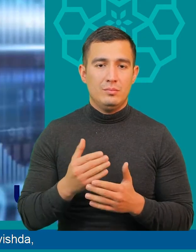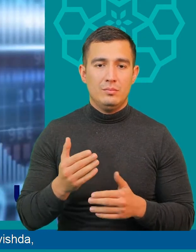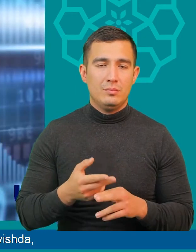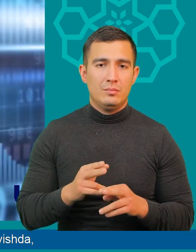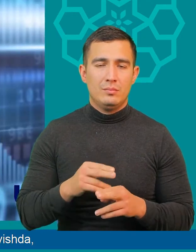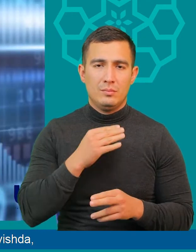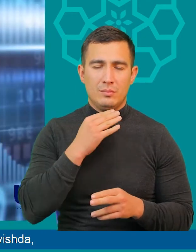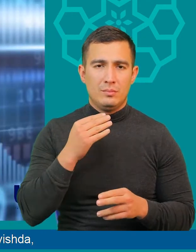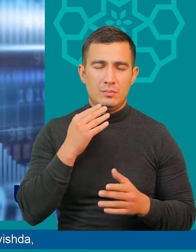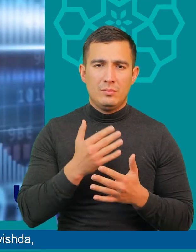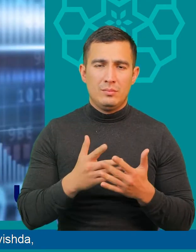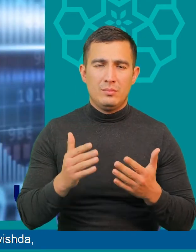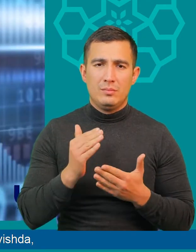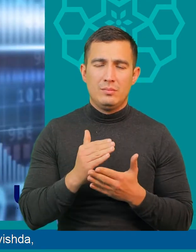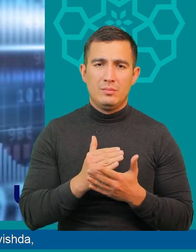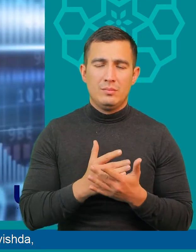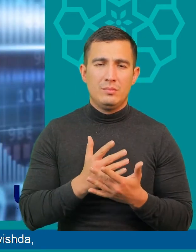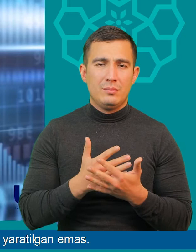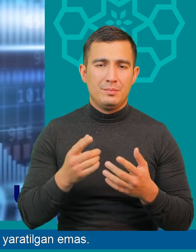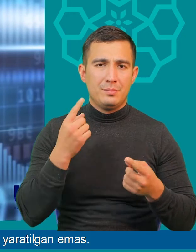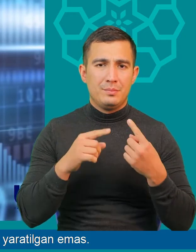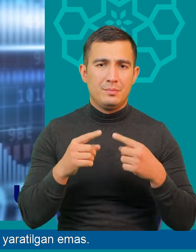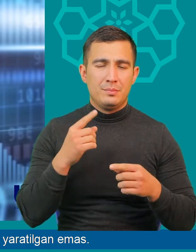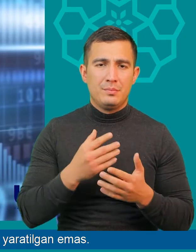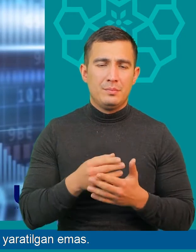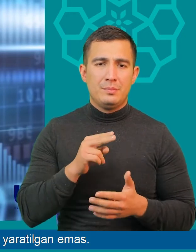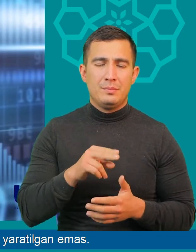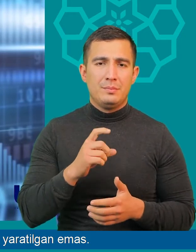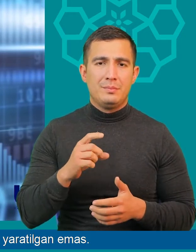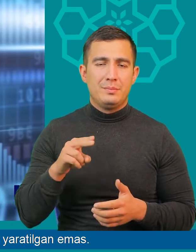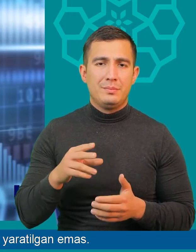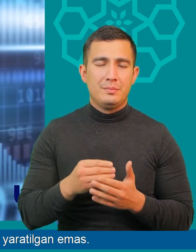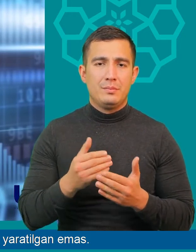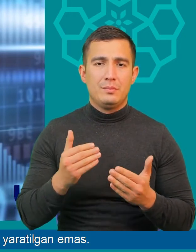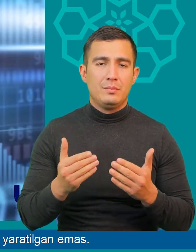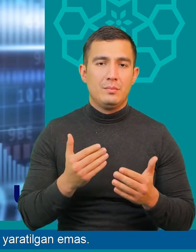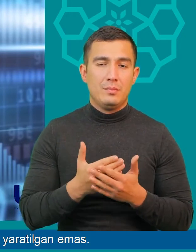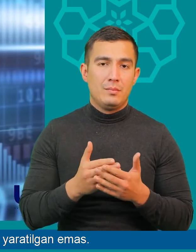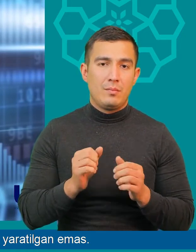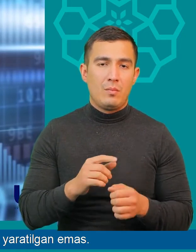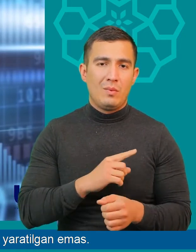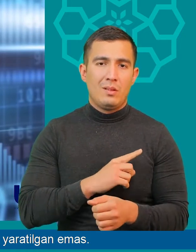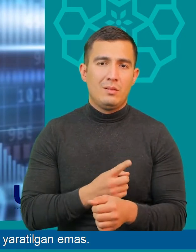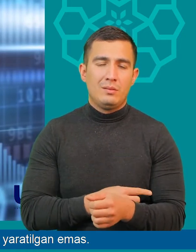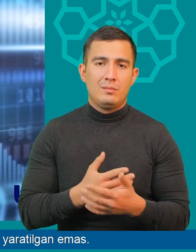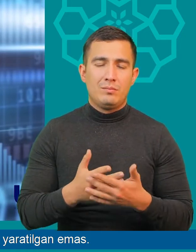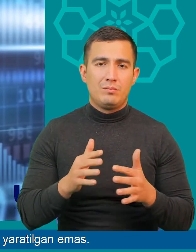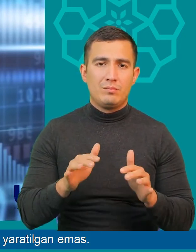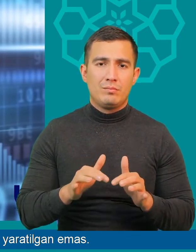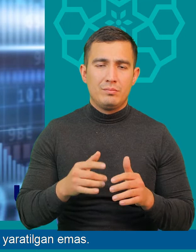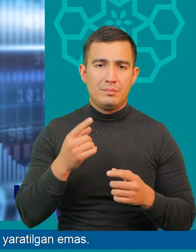Ko'pgina boshqa dasturlash tillaridan farqli ravishda PHP qandaydir tashkilot yoki kuchli dasturchi